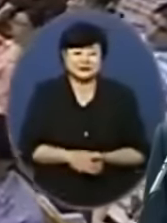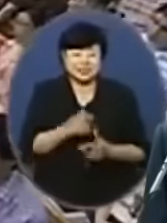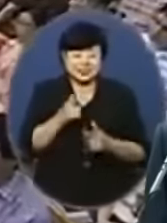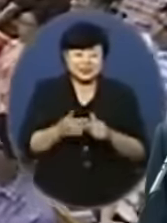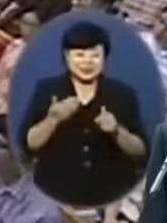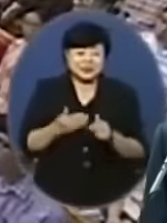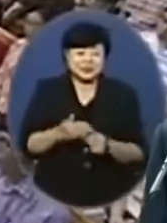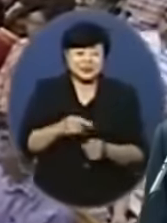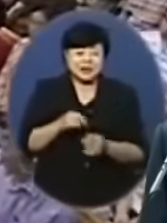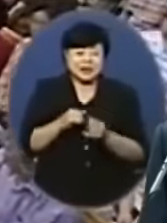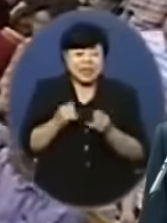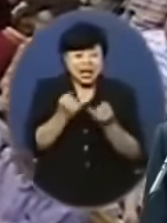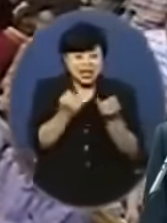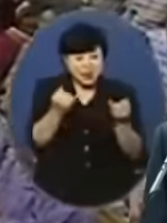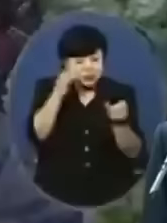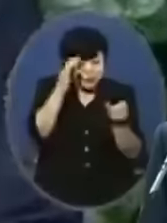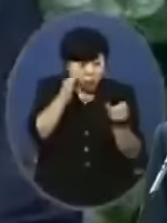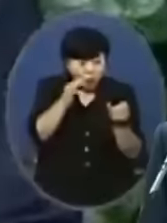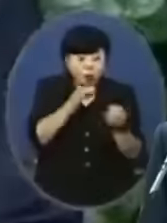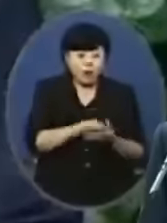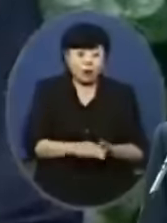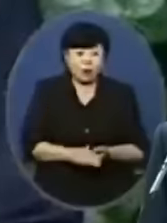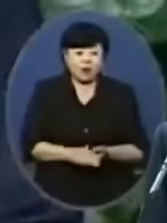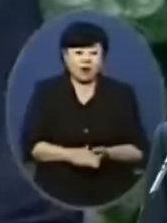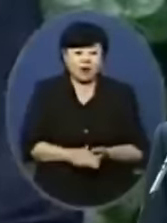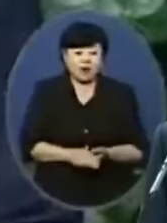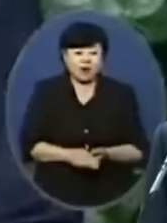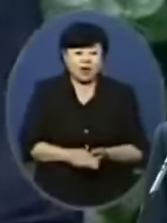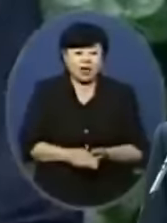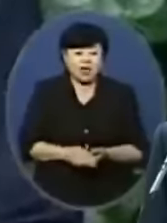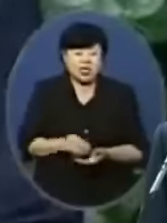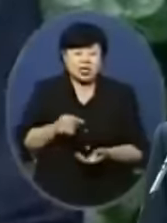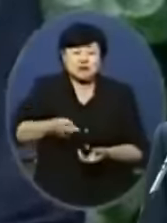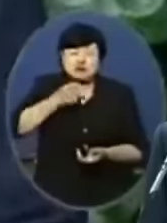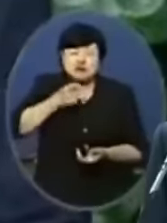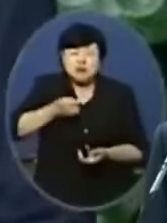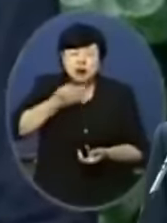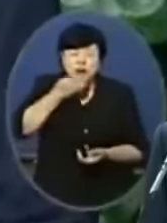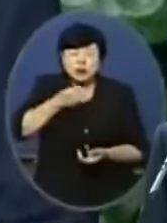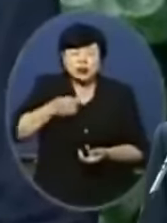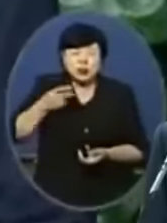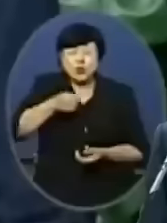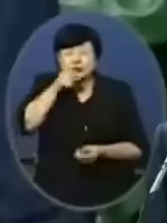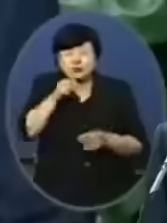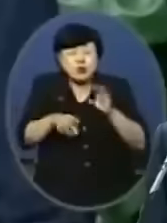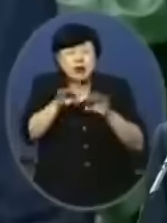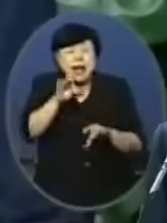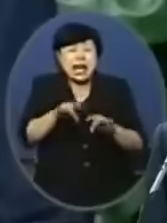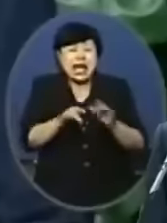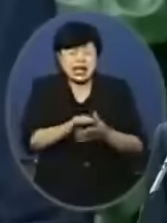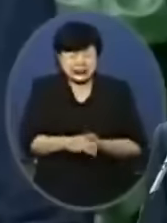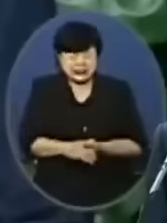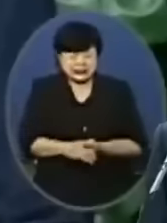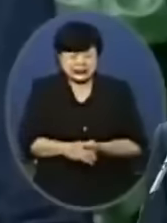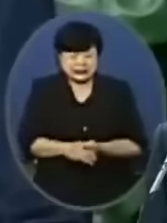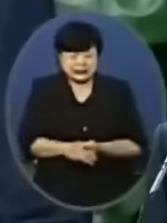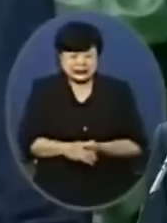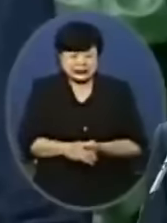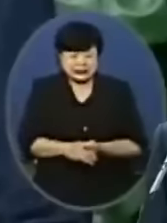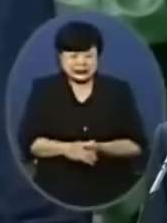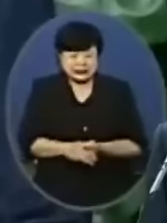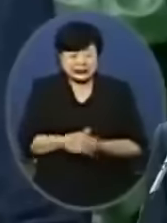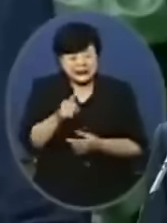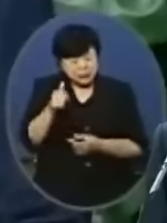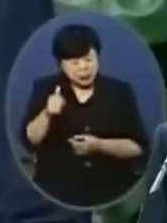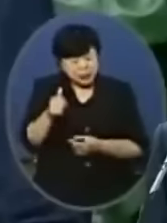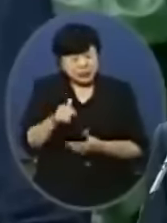예수님께서 사마리아 여인을 보고 네가 이 물을 먹으면 또 목마르다. 두고 봐라.